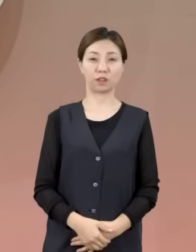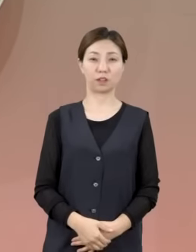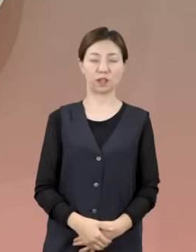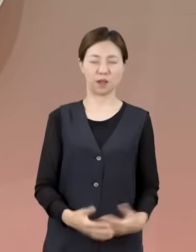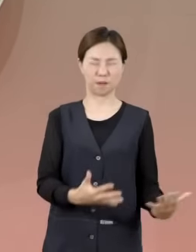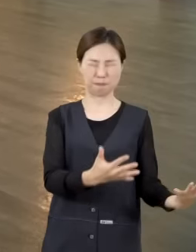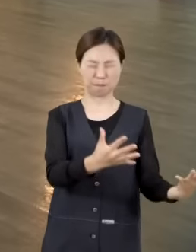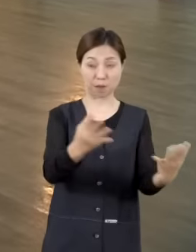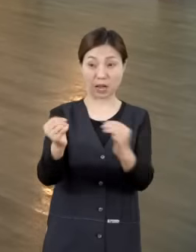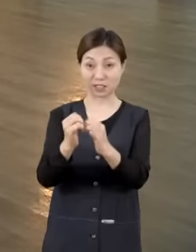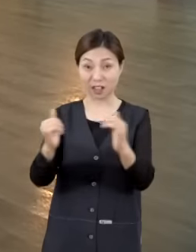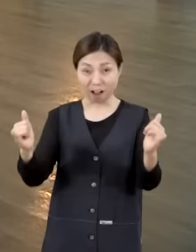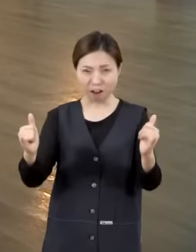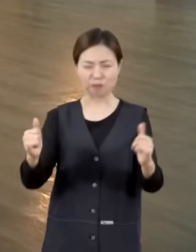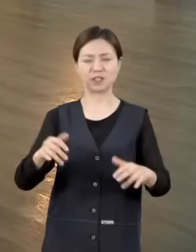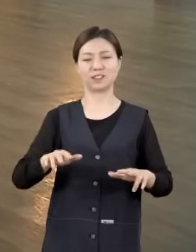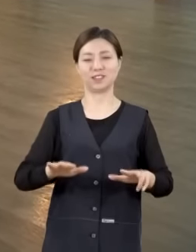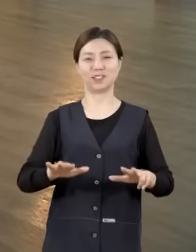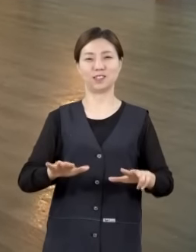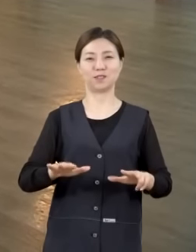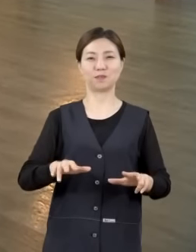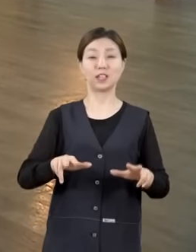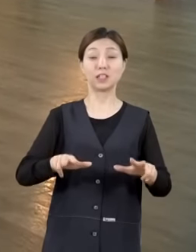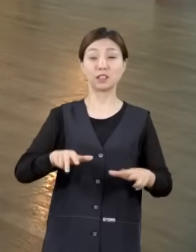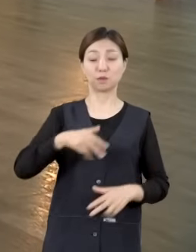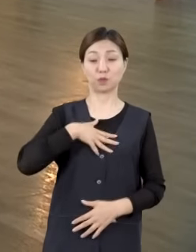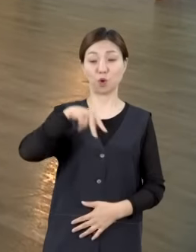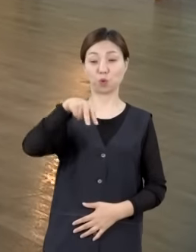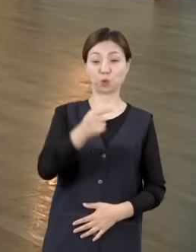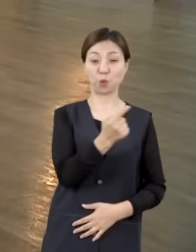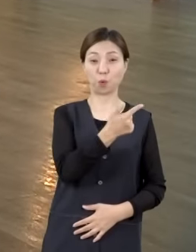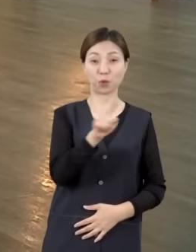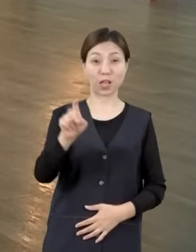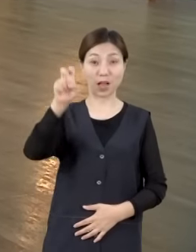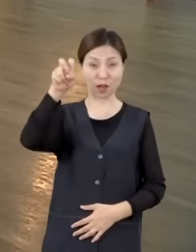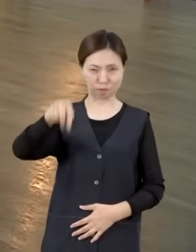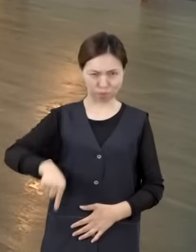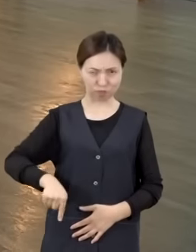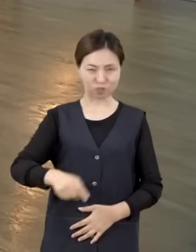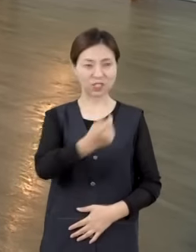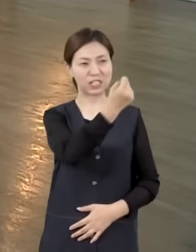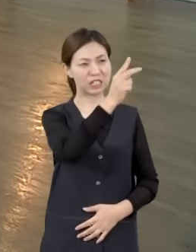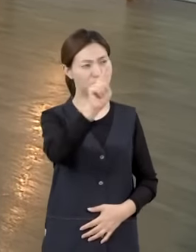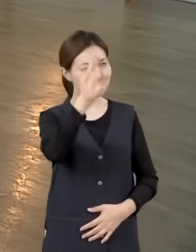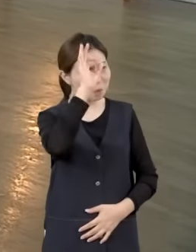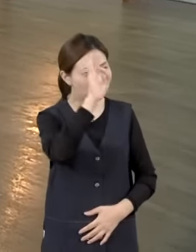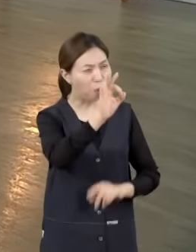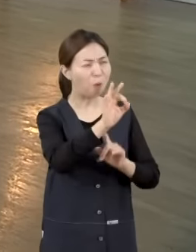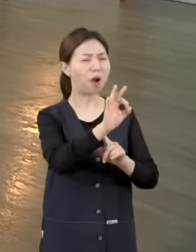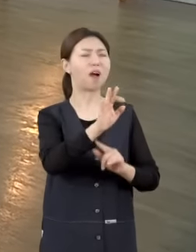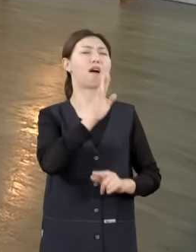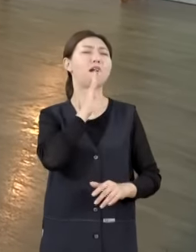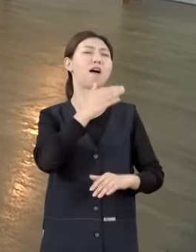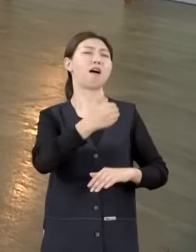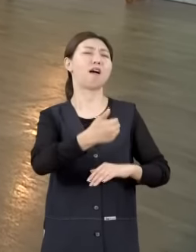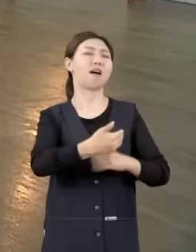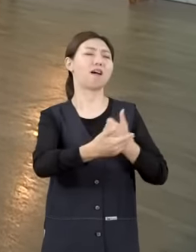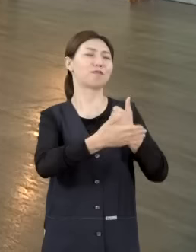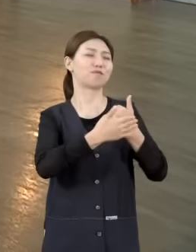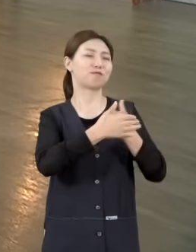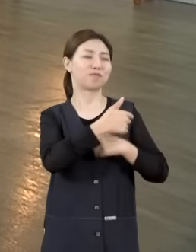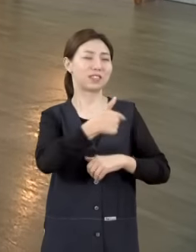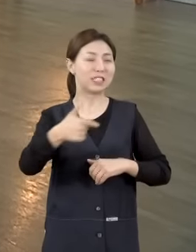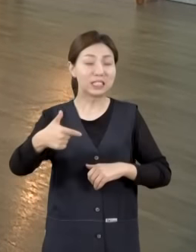됩니다 그래서 많은 분들이 소나무를 통해서 크나큰